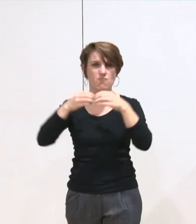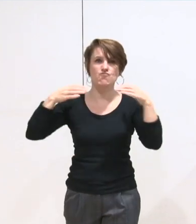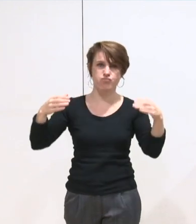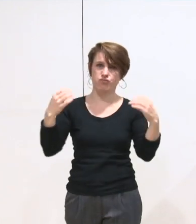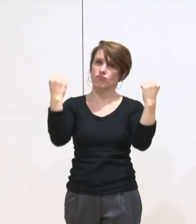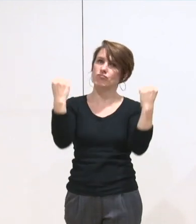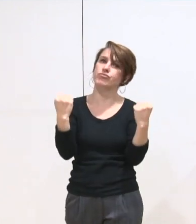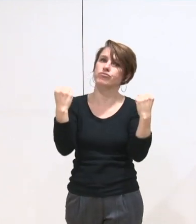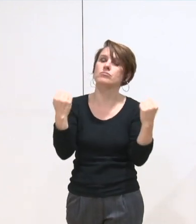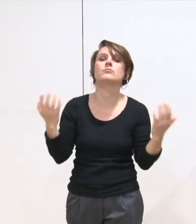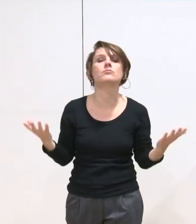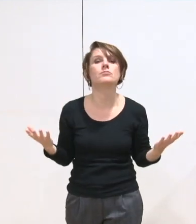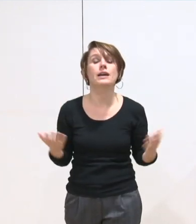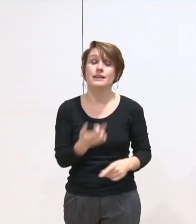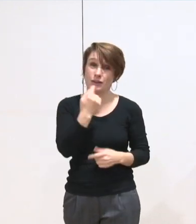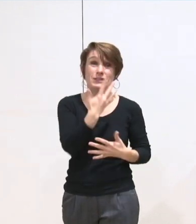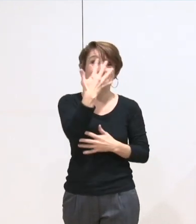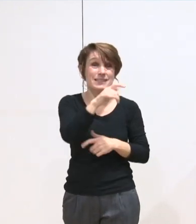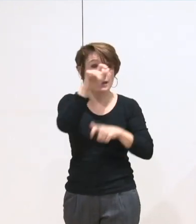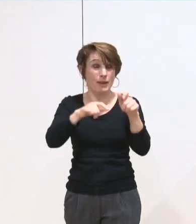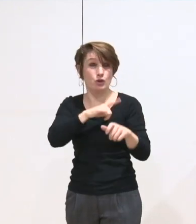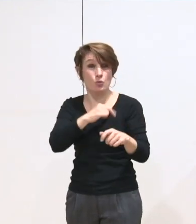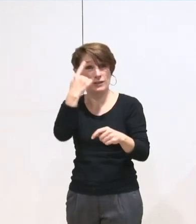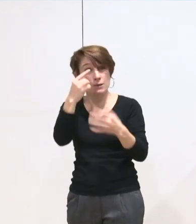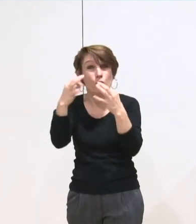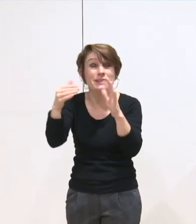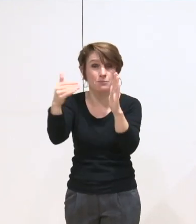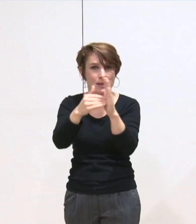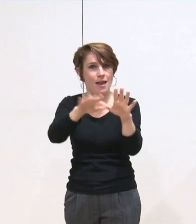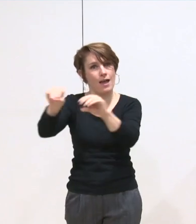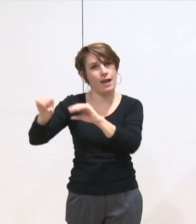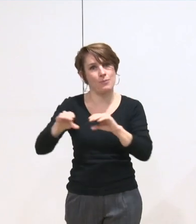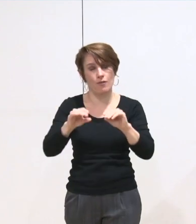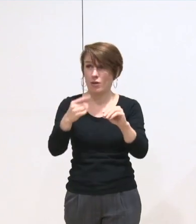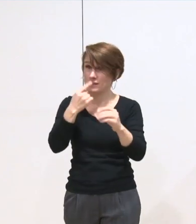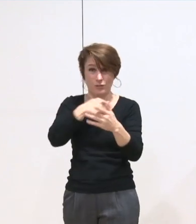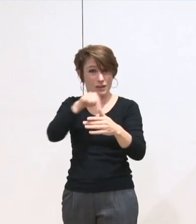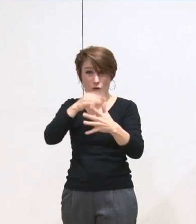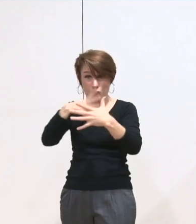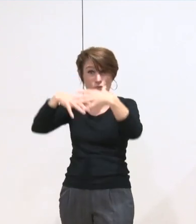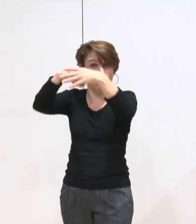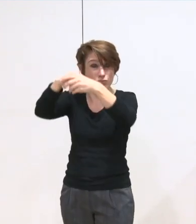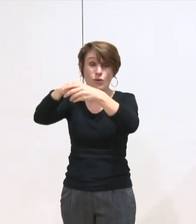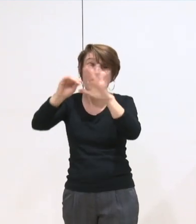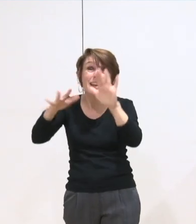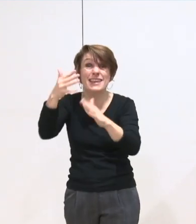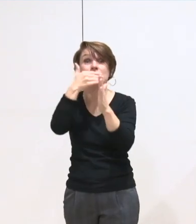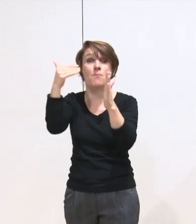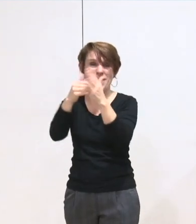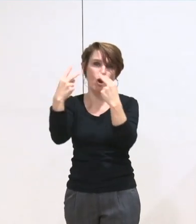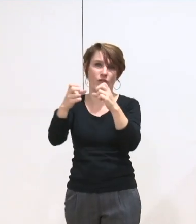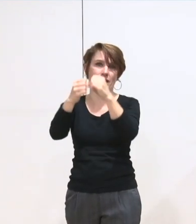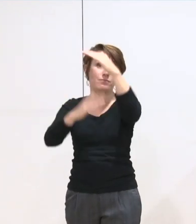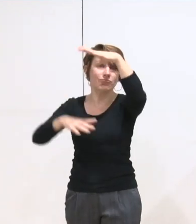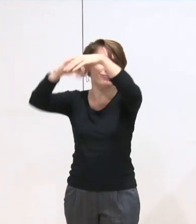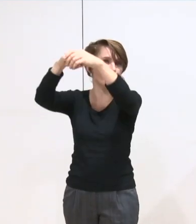police municipale. Nous sommes dans le top 15 aujourd'hui des villes en termes d'effectifs de police municipale. Et notre